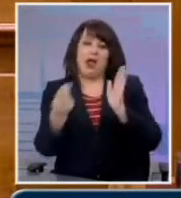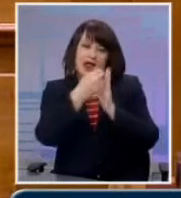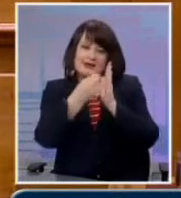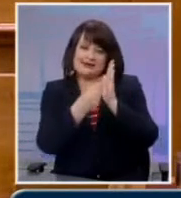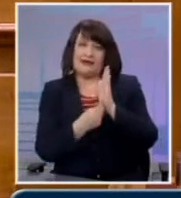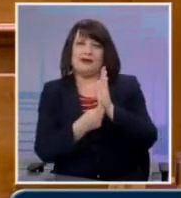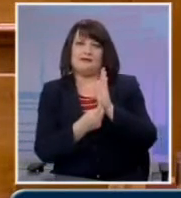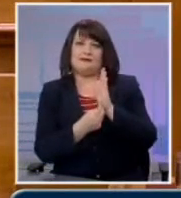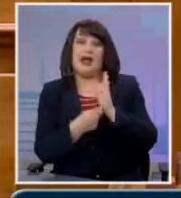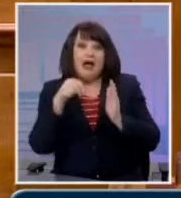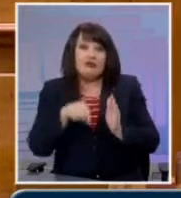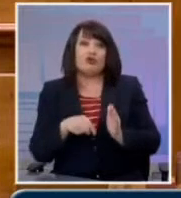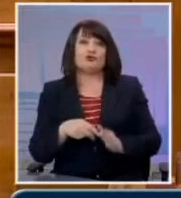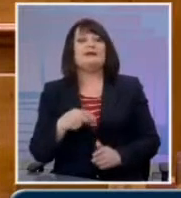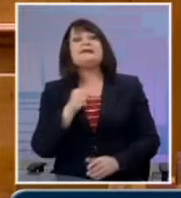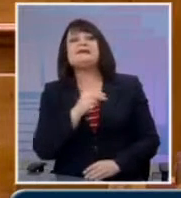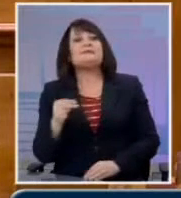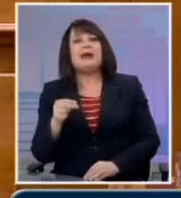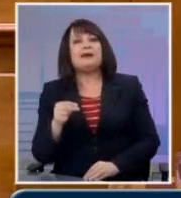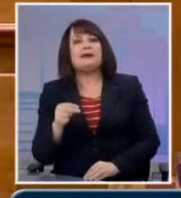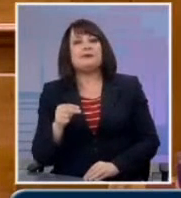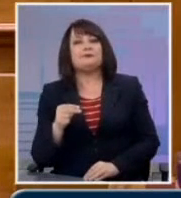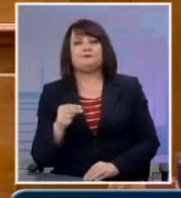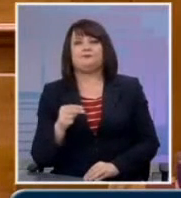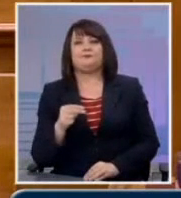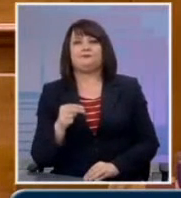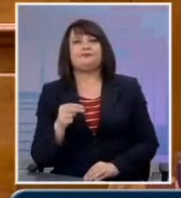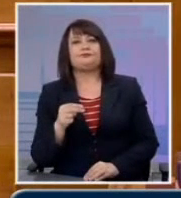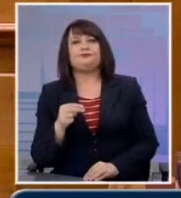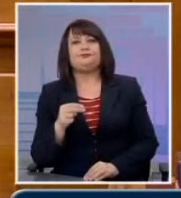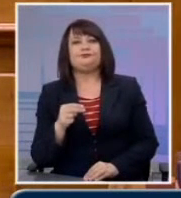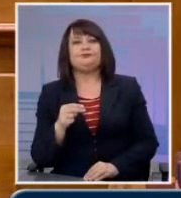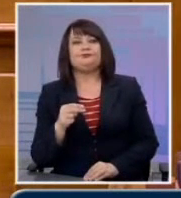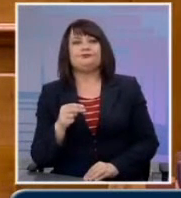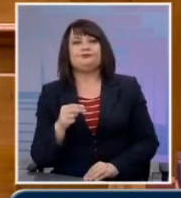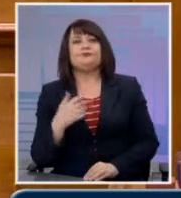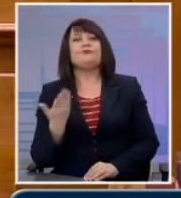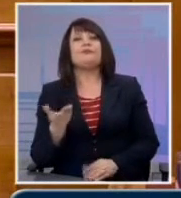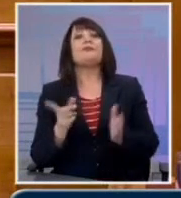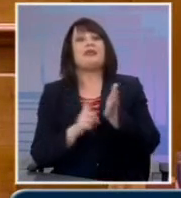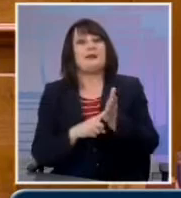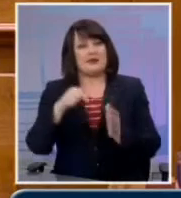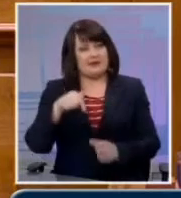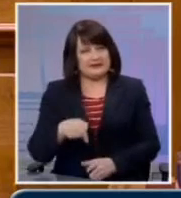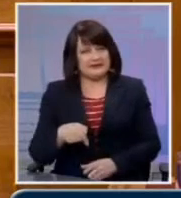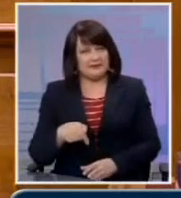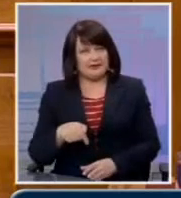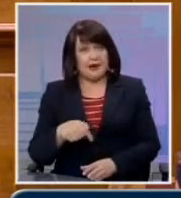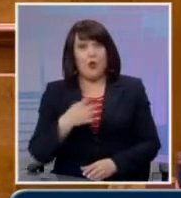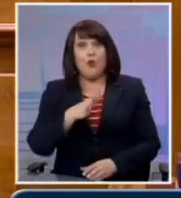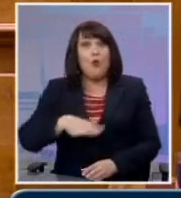Αυτό σημαίνει, κυρίες και κύριοι συνάδελφοι, ότι θα έπρεπε σήμερα όλοι